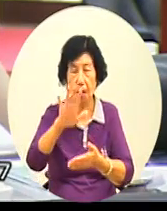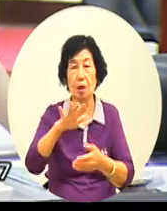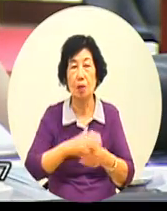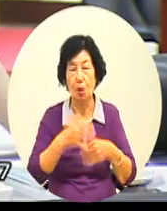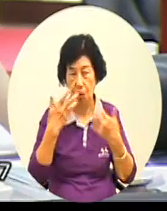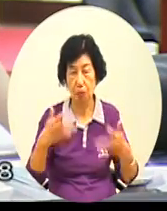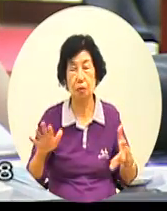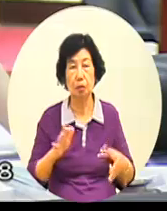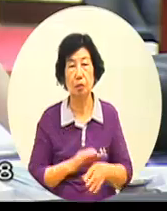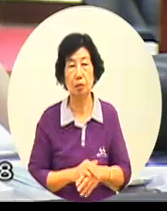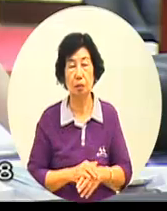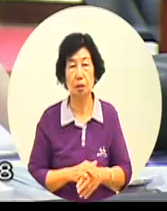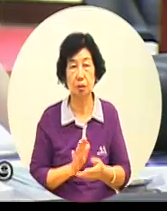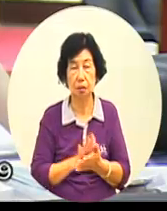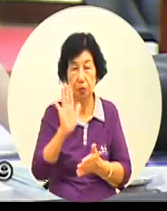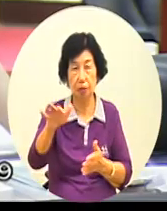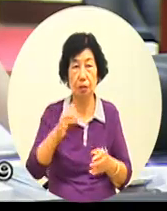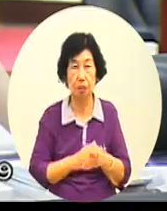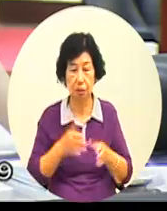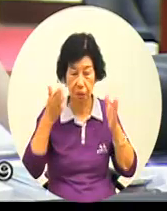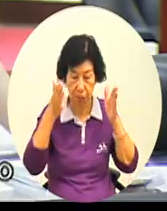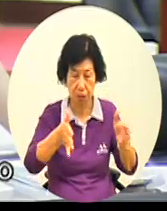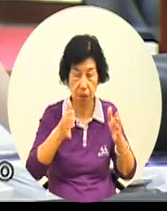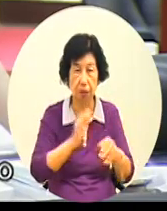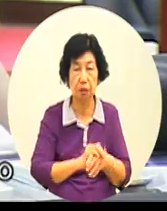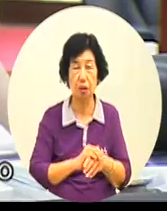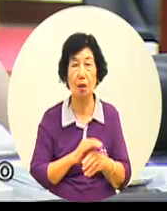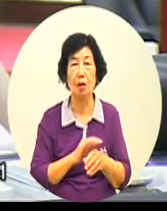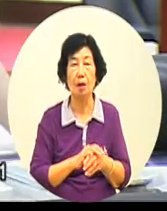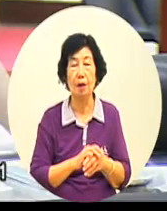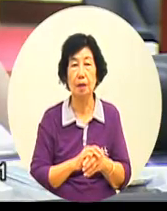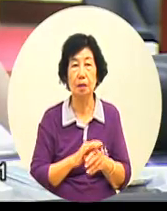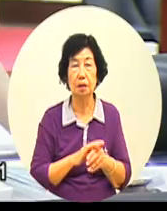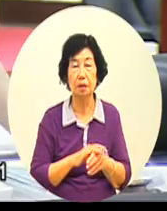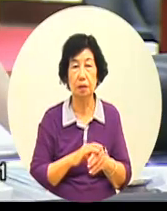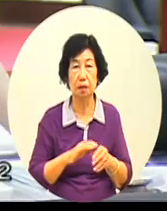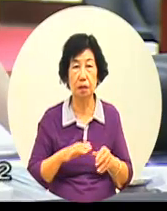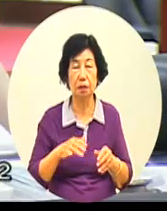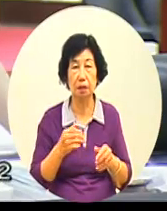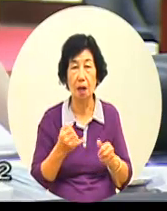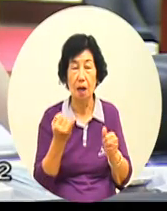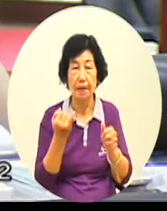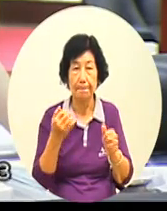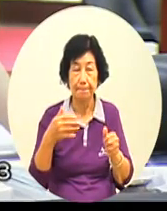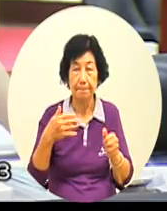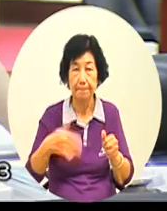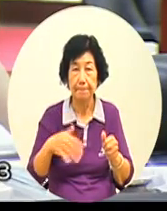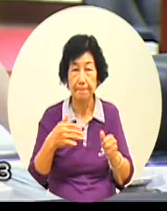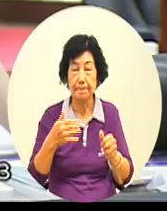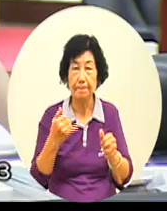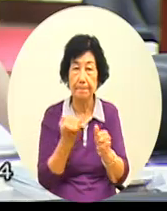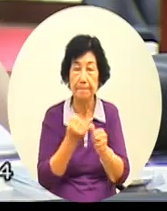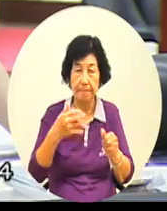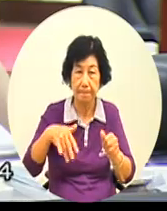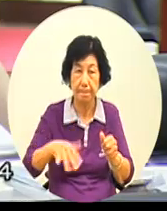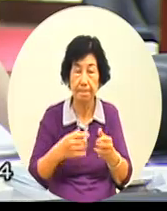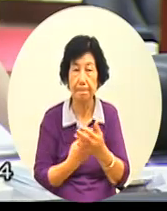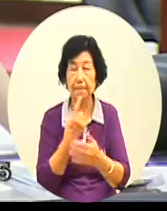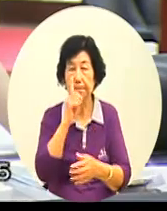必须要针对这样的一个单身议题去拟定我们一个整个配套 的相关